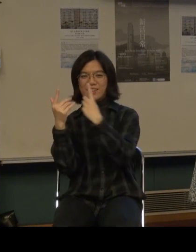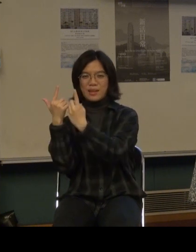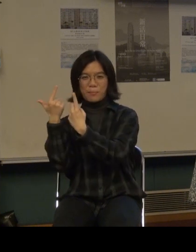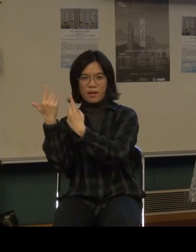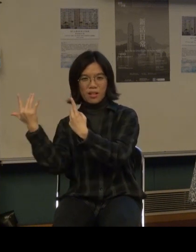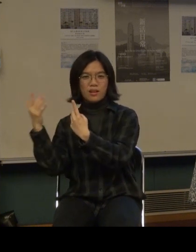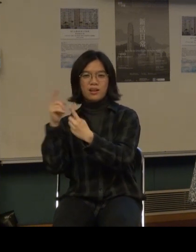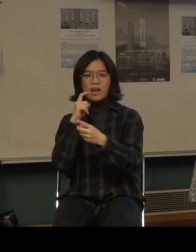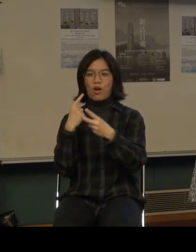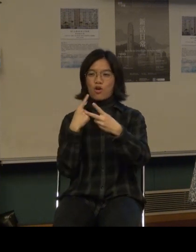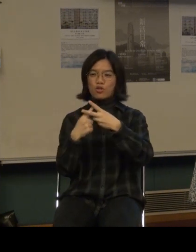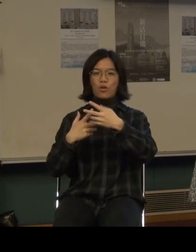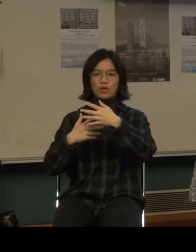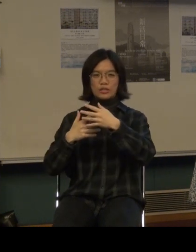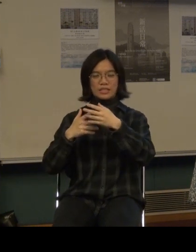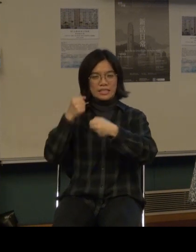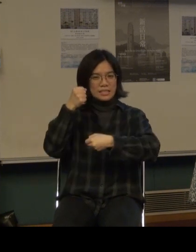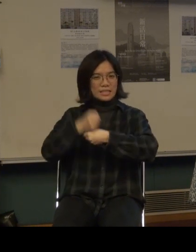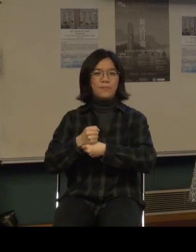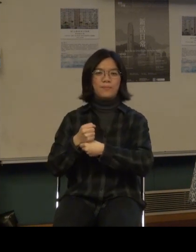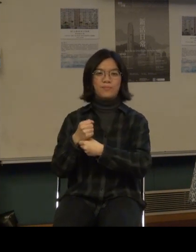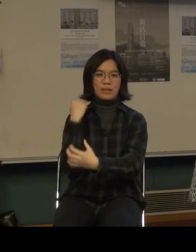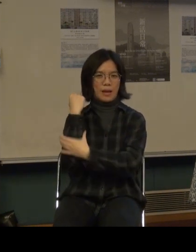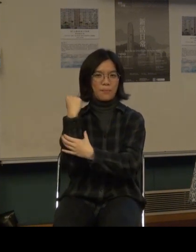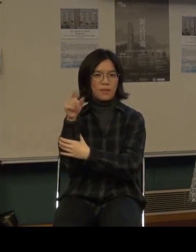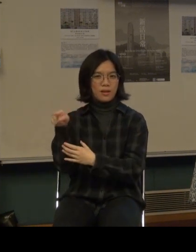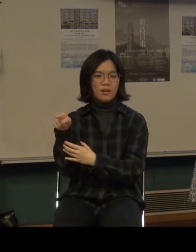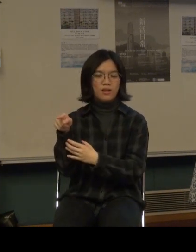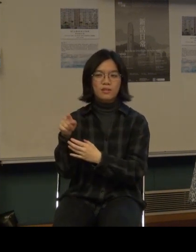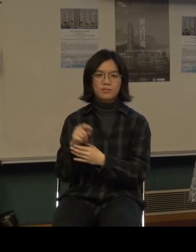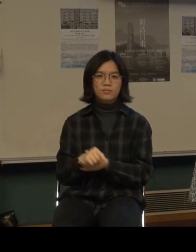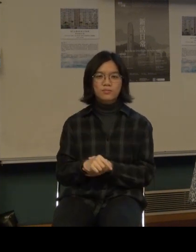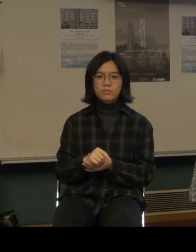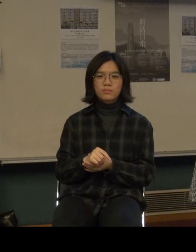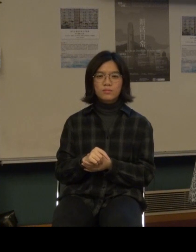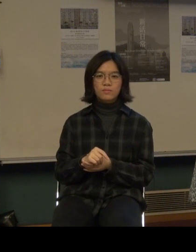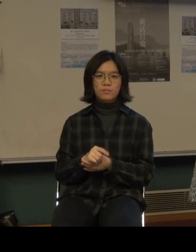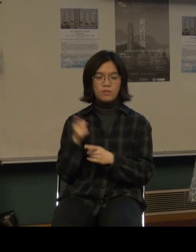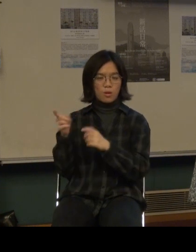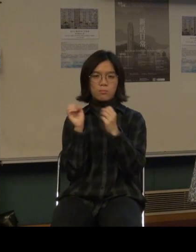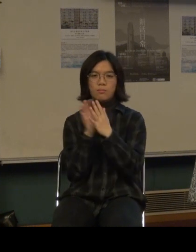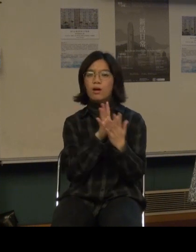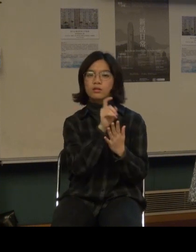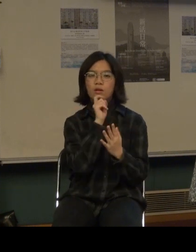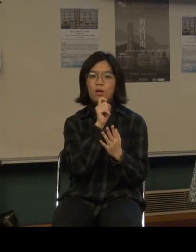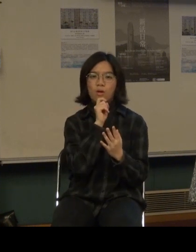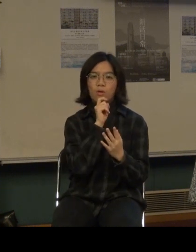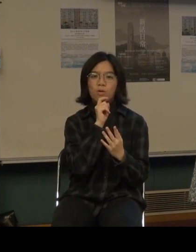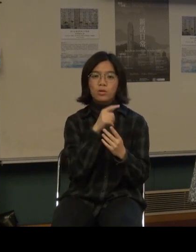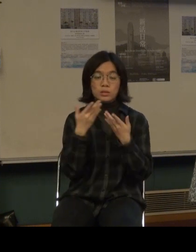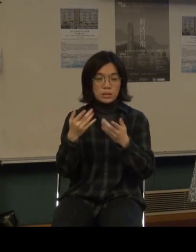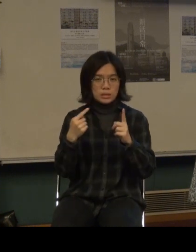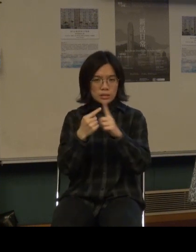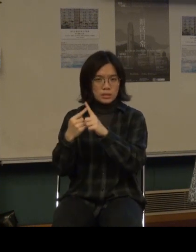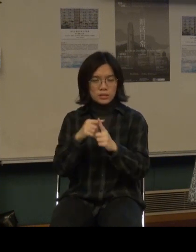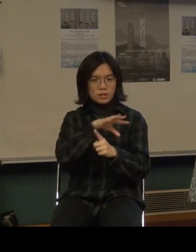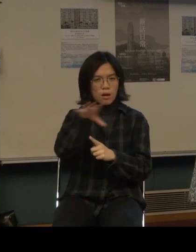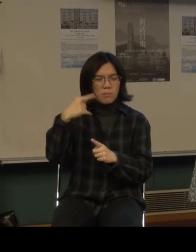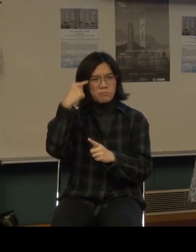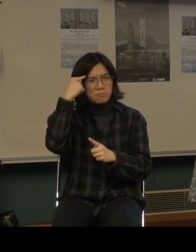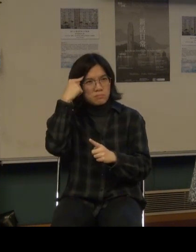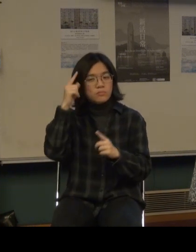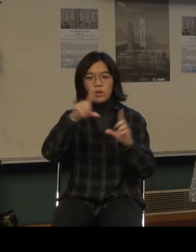都工業革命伴隨著的就是資本主義的產生，人的生活在資本主義之下亦都有很大的